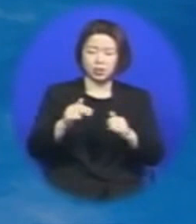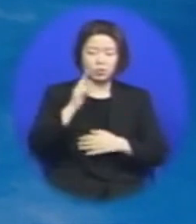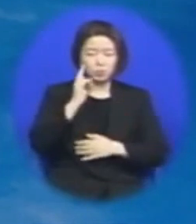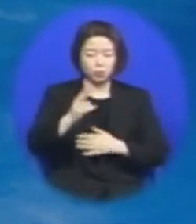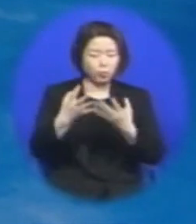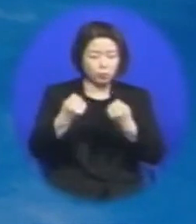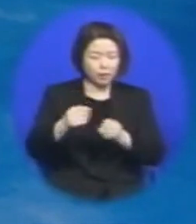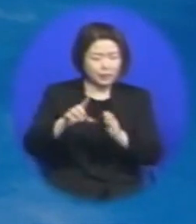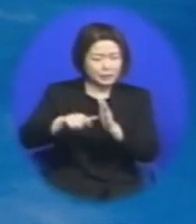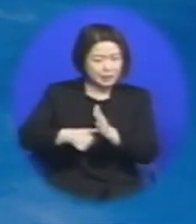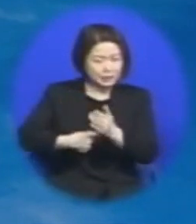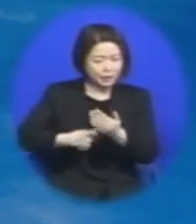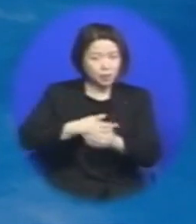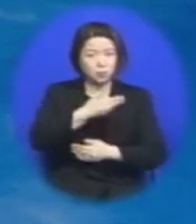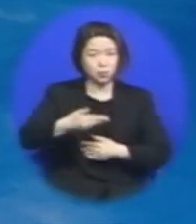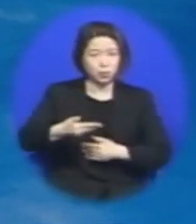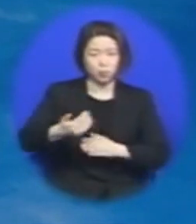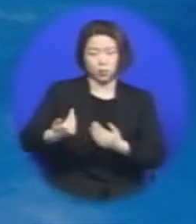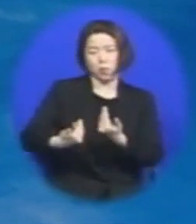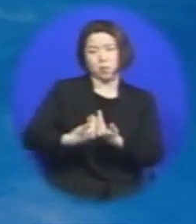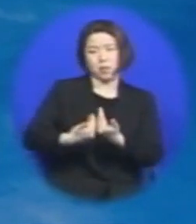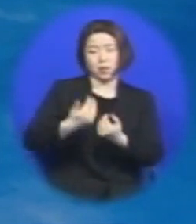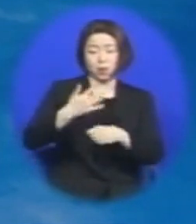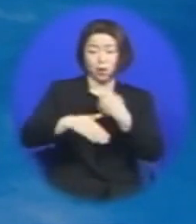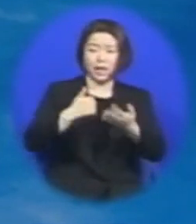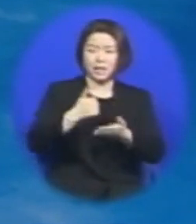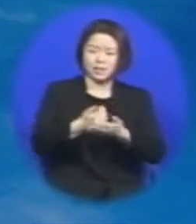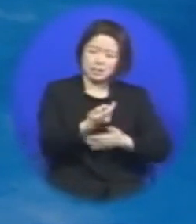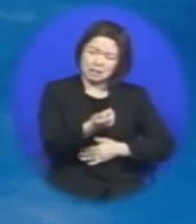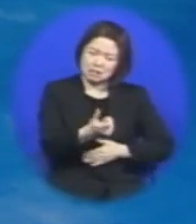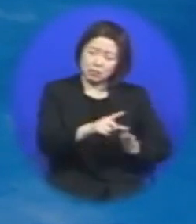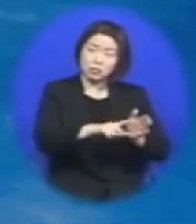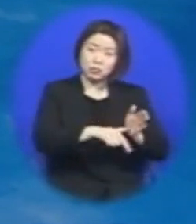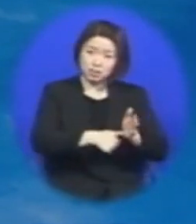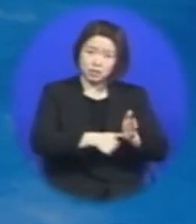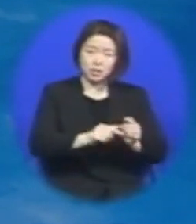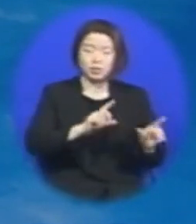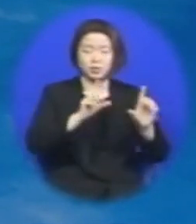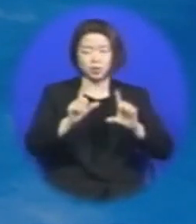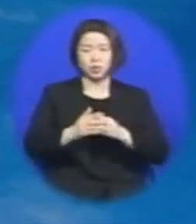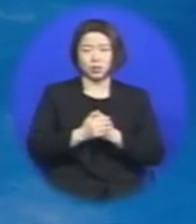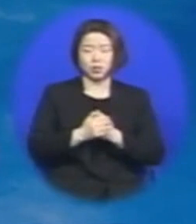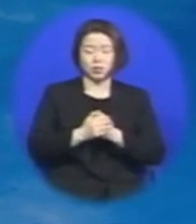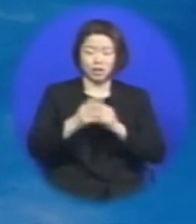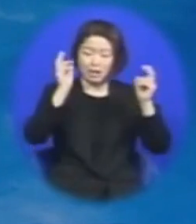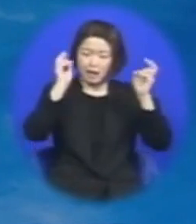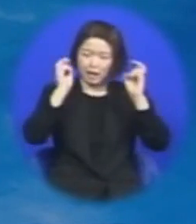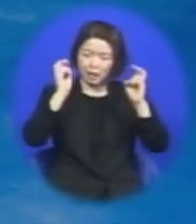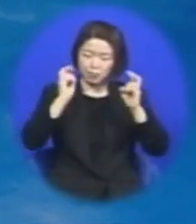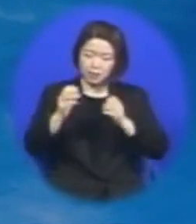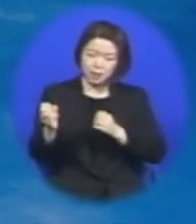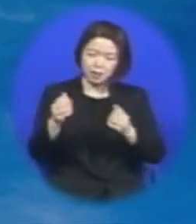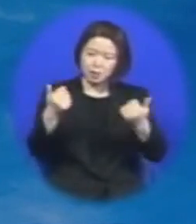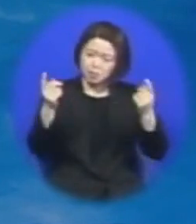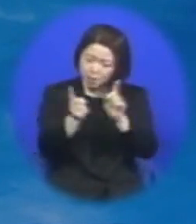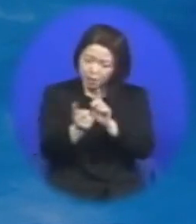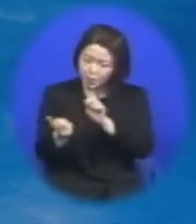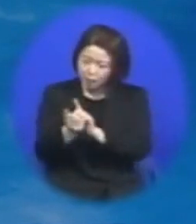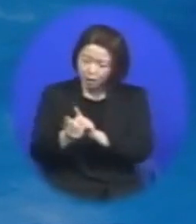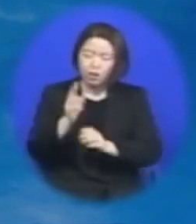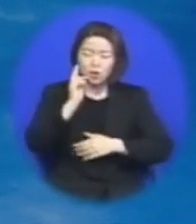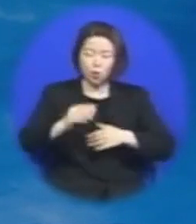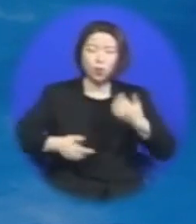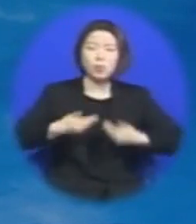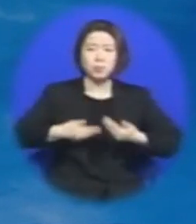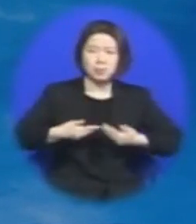보냈고 반대로 하나님과는 너무 적은 시간을 보냈지요 사업장에 미팅을 하느라 너무 바빴고 너무 많은 설교를